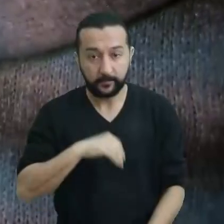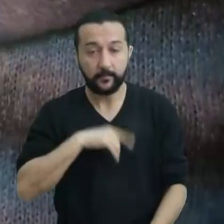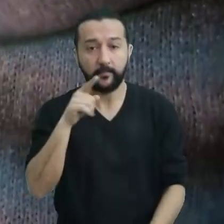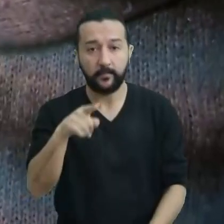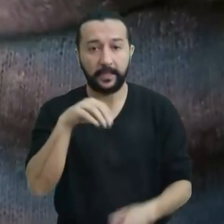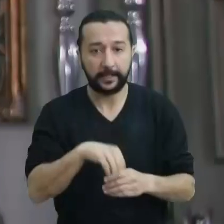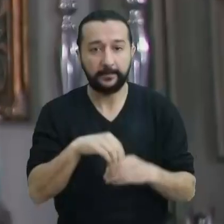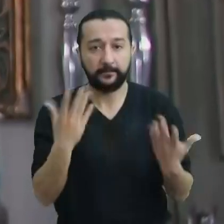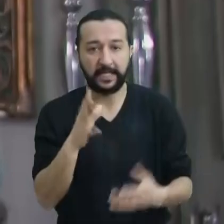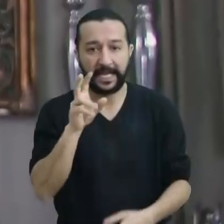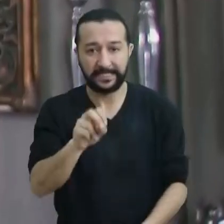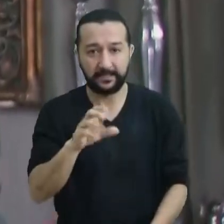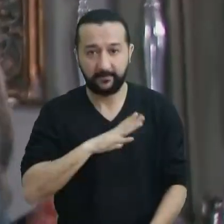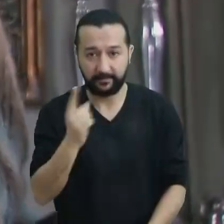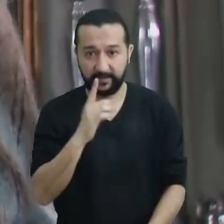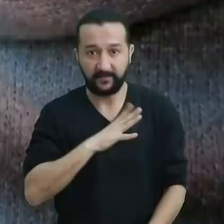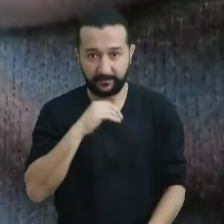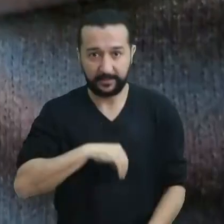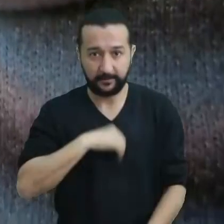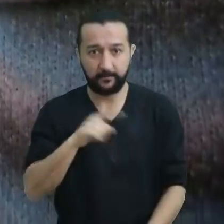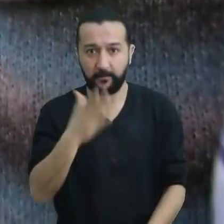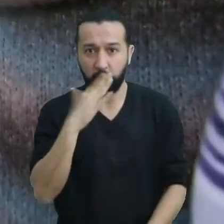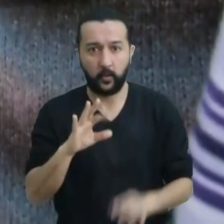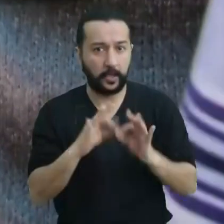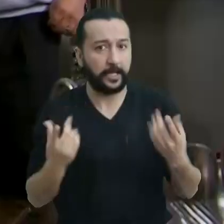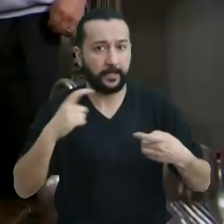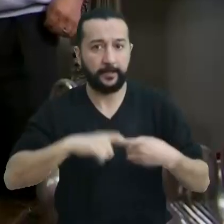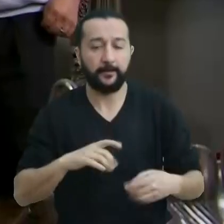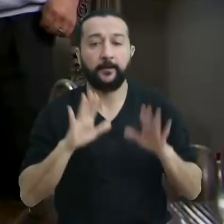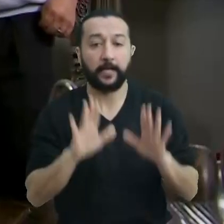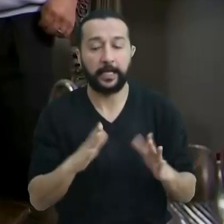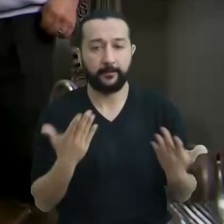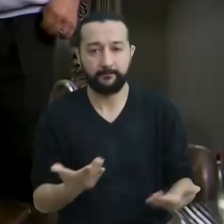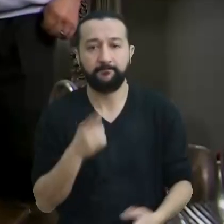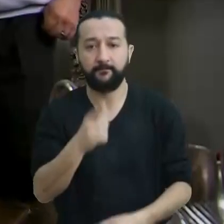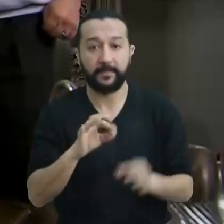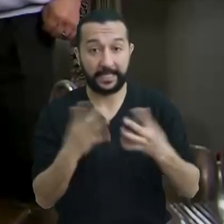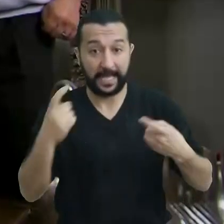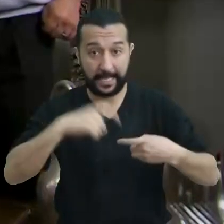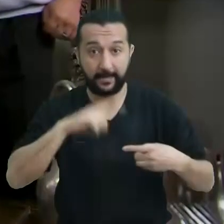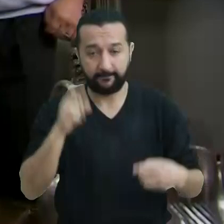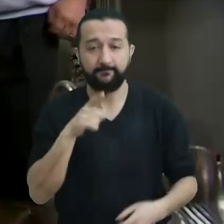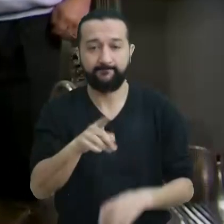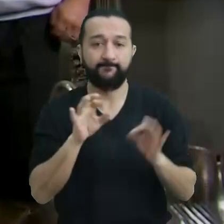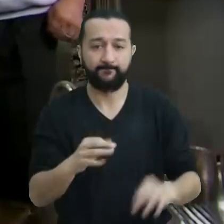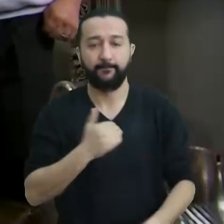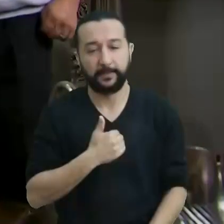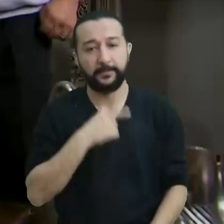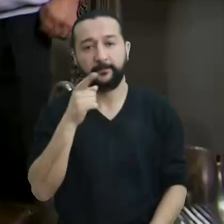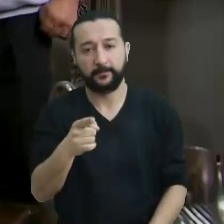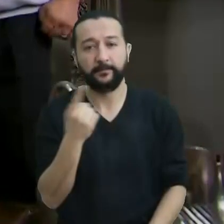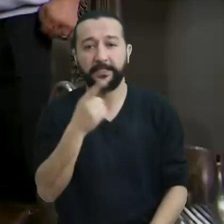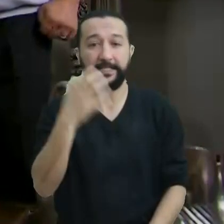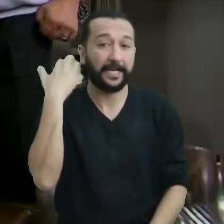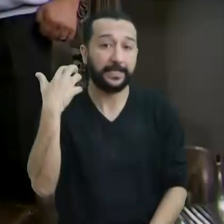Peki o dolanan şey böyle ısırıkladı gibi zannettin mi? Yo ne alaka? Ya ne alaka mı? Şey tabii ben o